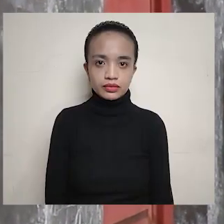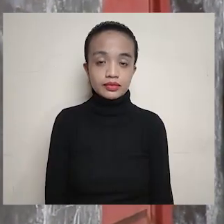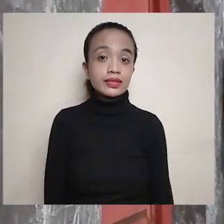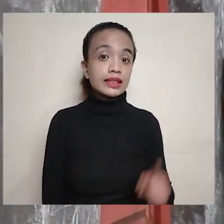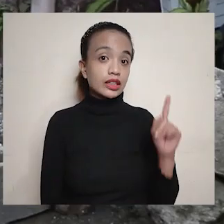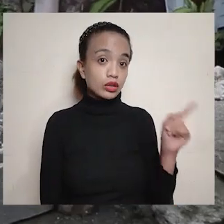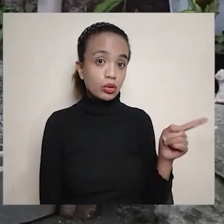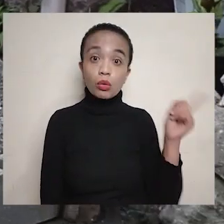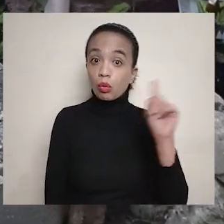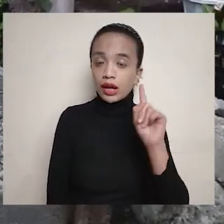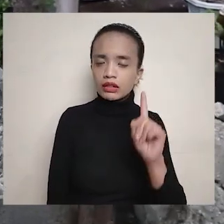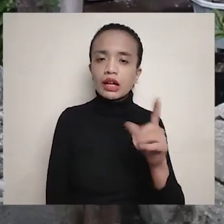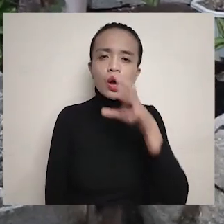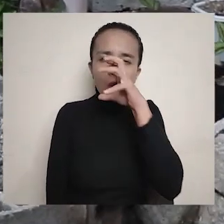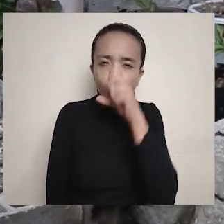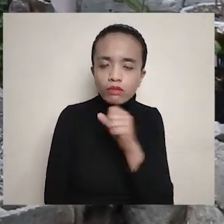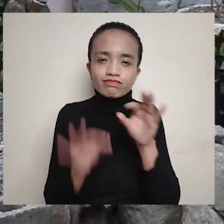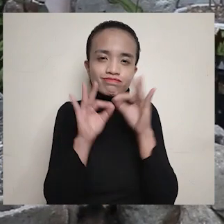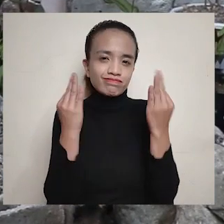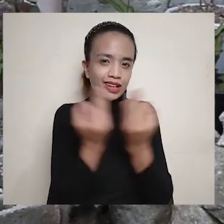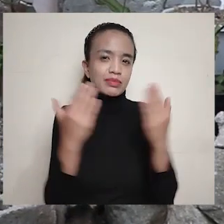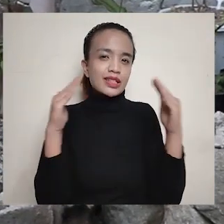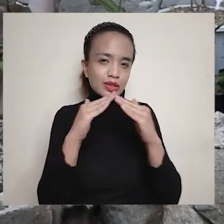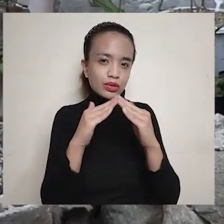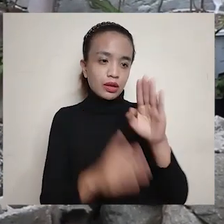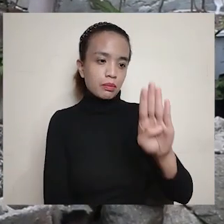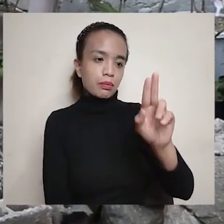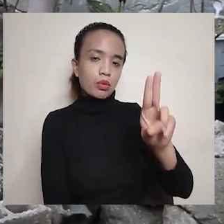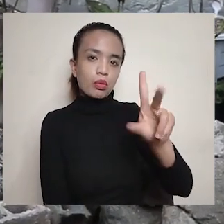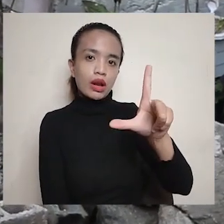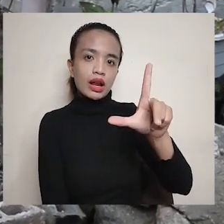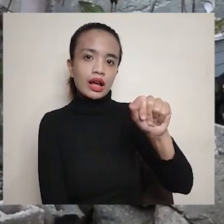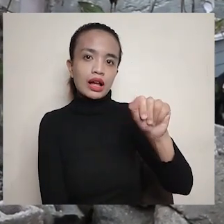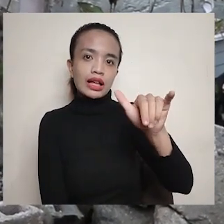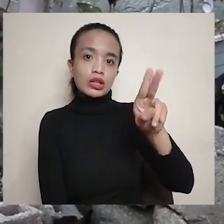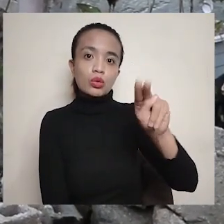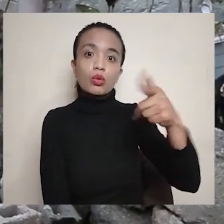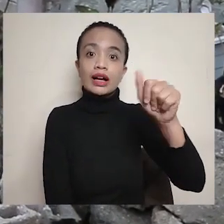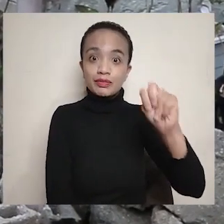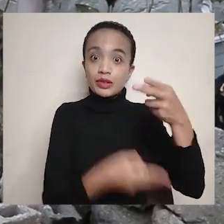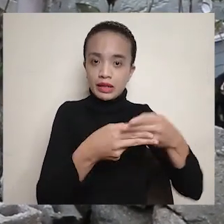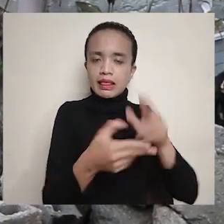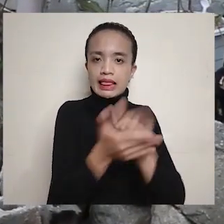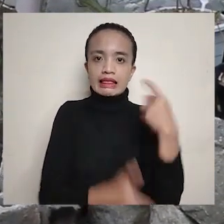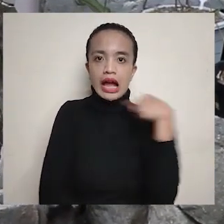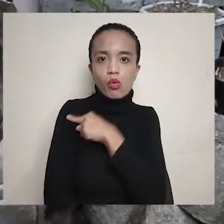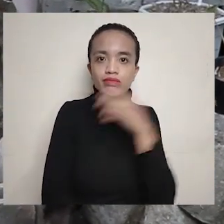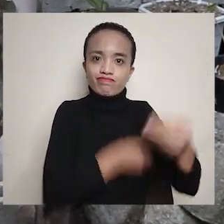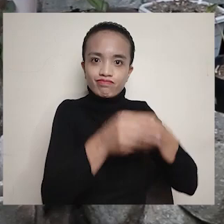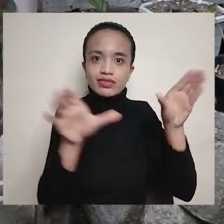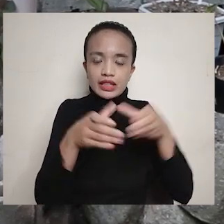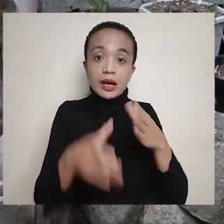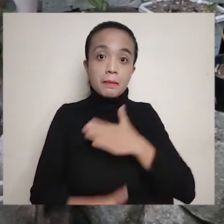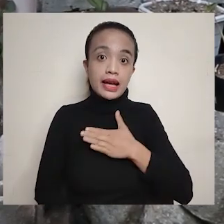Ito yung ano namin, ancestral house ng Bulayungan. Yun yung clan namin eh. Yung tatay ko ay Teodoro